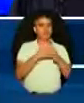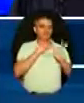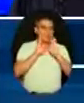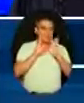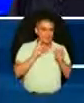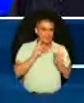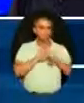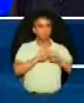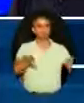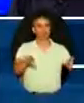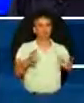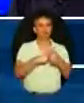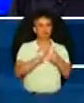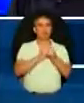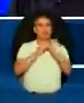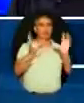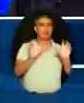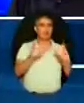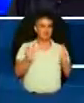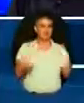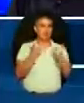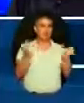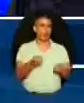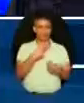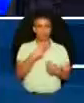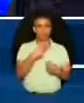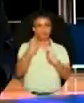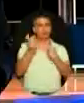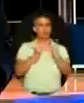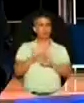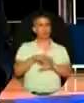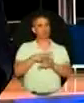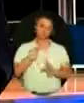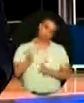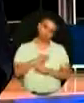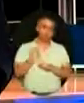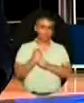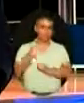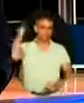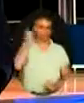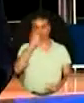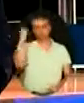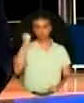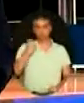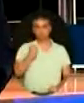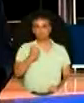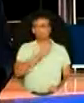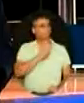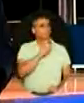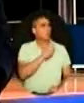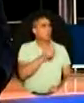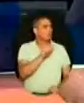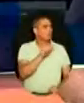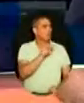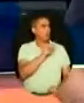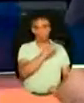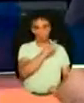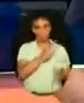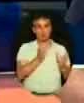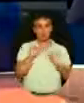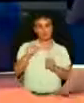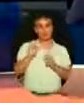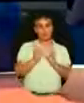ודרך טלוויזיה, שנותנת לאנשים את התחושה לקום ולעשות מעשה. ואולי אמיר אוחנה, איתן כבל